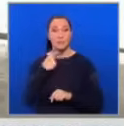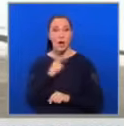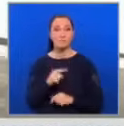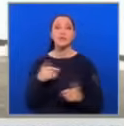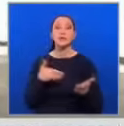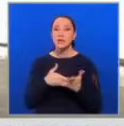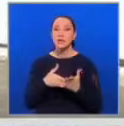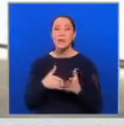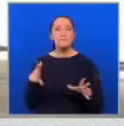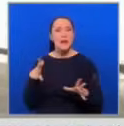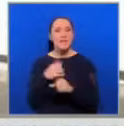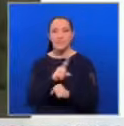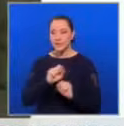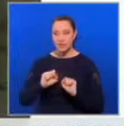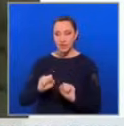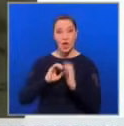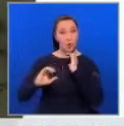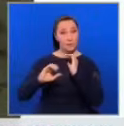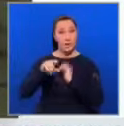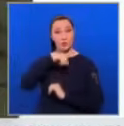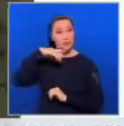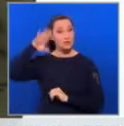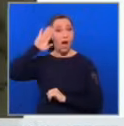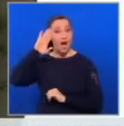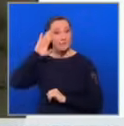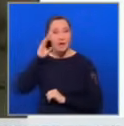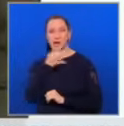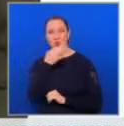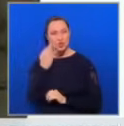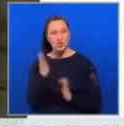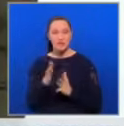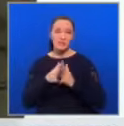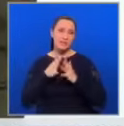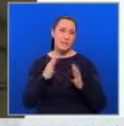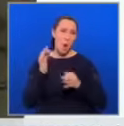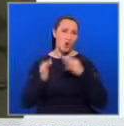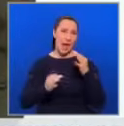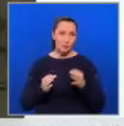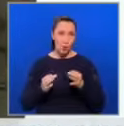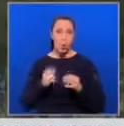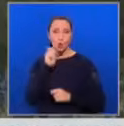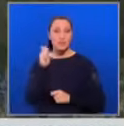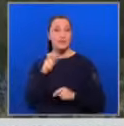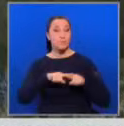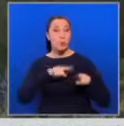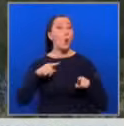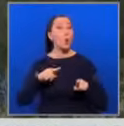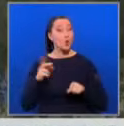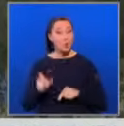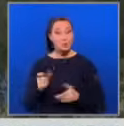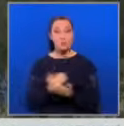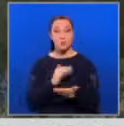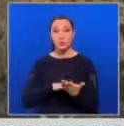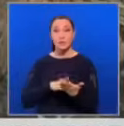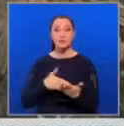резултат от прихванати незащитени комуникации на руската армия но случаите стават все по-редки украински прокурор събира доказателства за